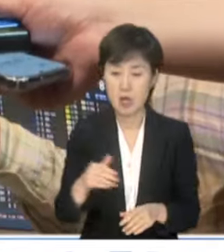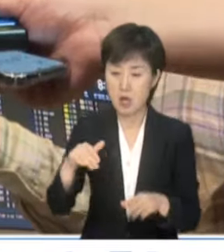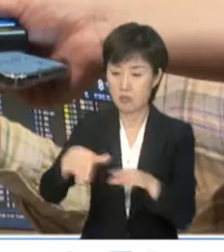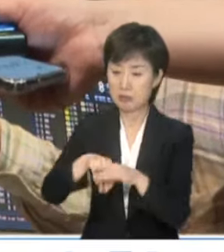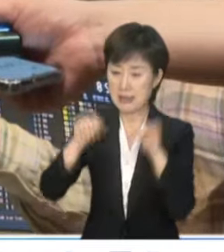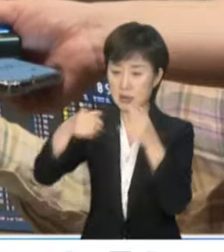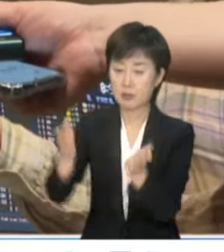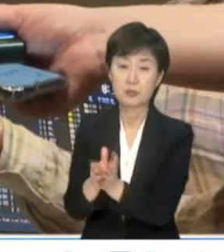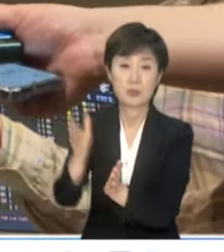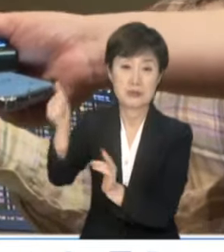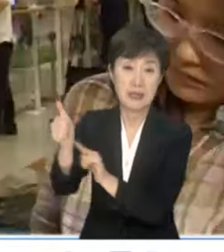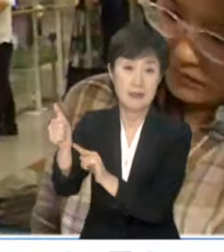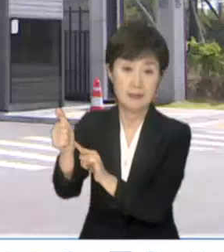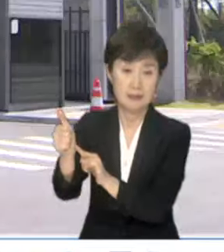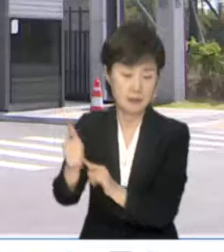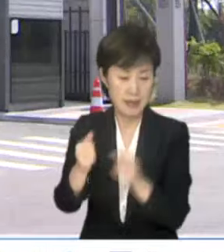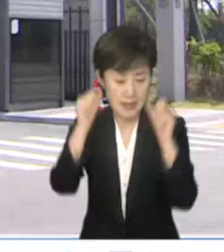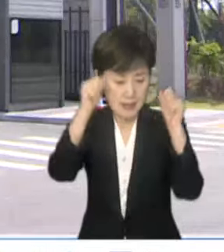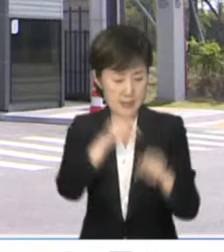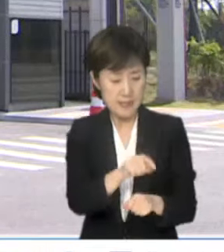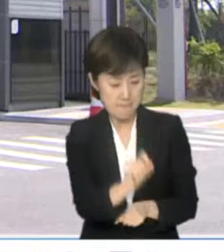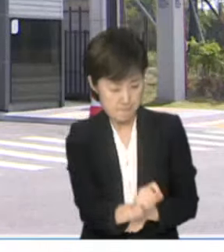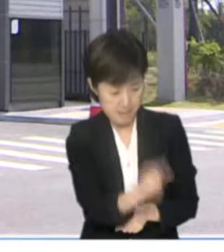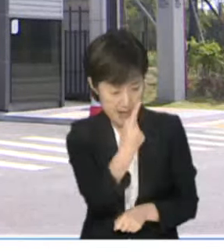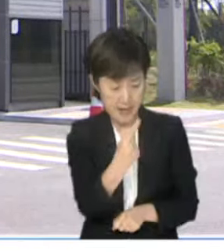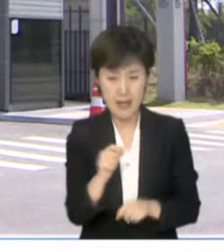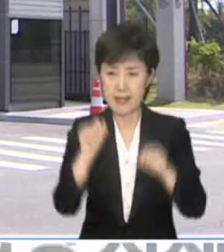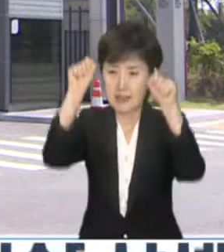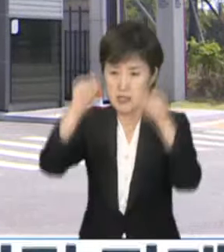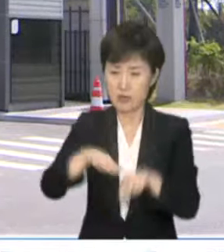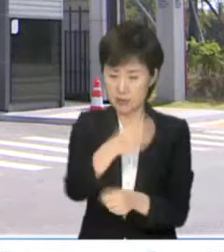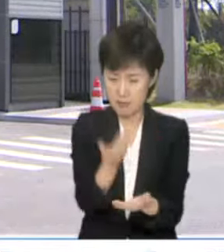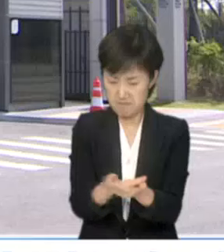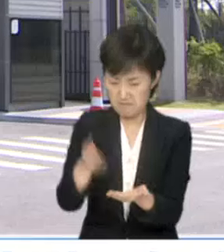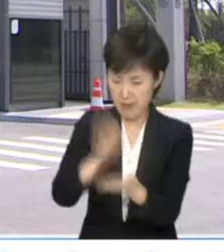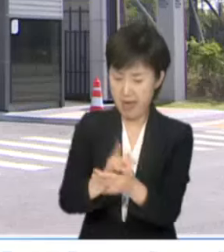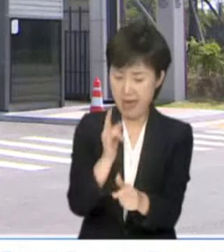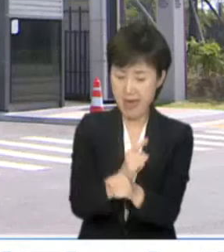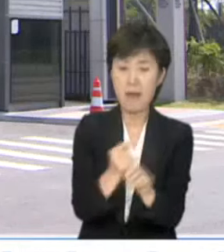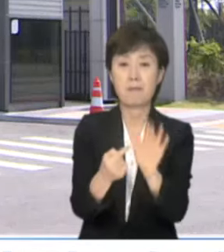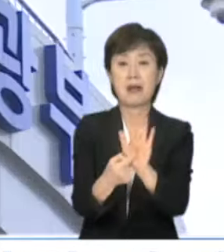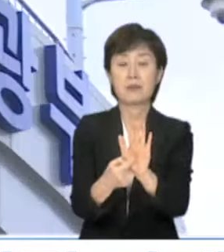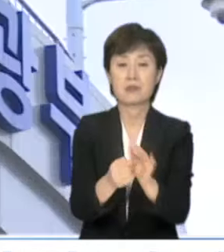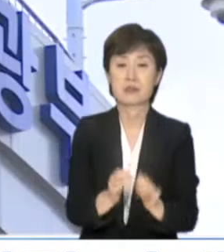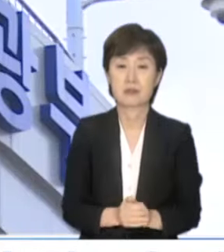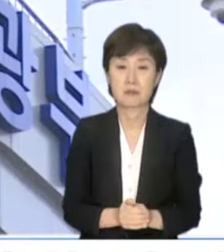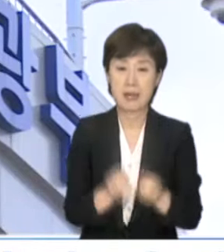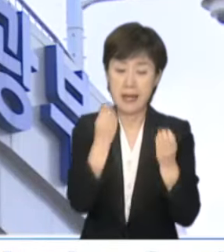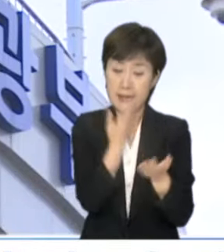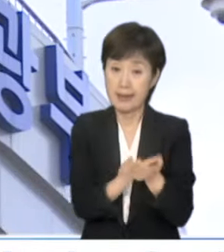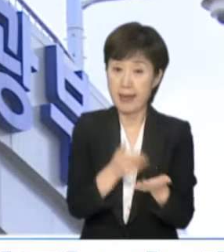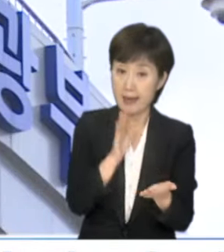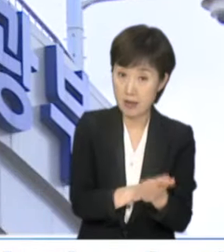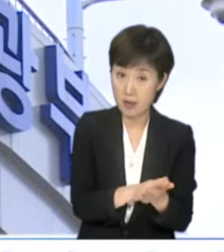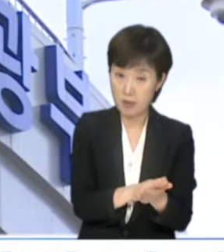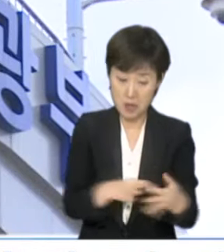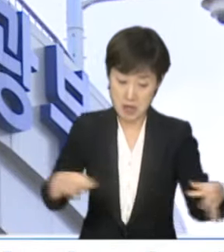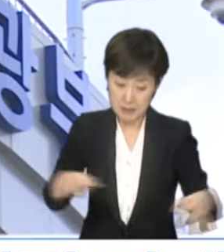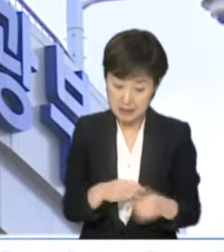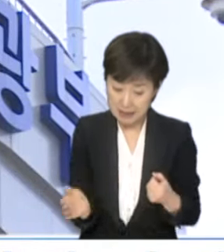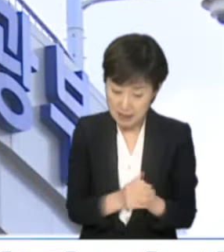장관이 체육계를 이제 개혁할 수 있는 적기다 이런 이야기도 나오고 있거든요. 그러니까 뭐 이게 개혁의 대상이 꼭 뭔가 뭐 비리가